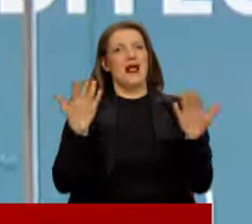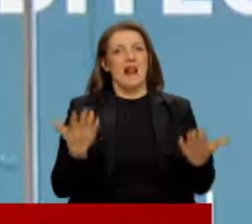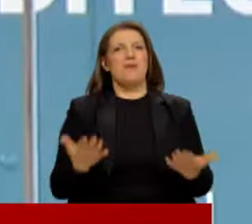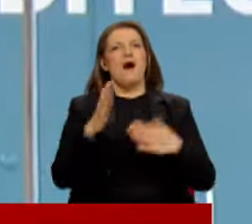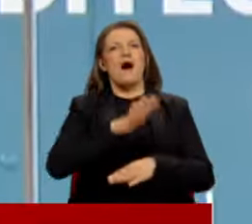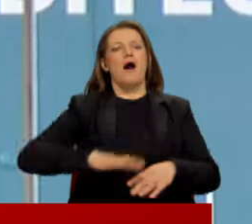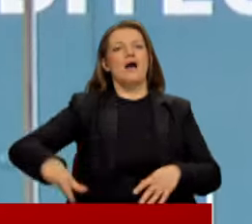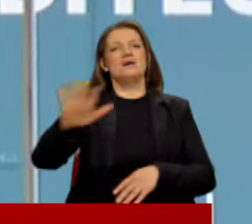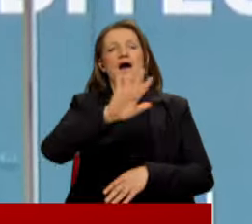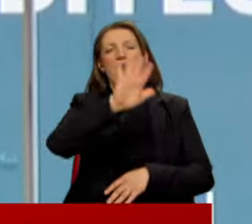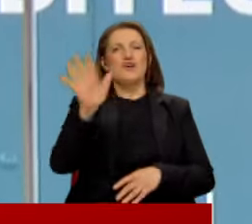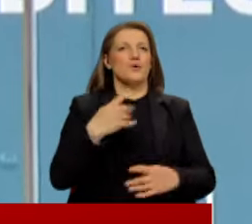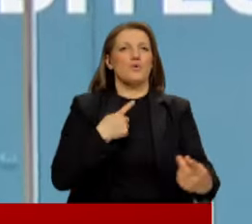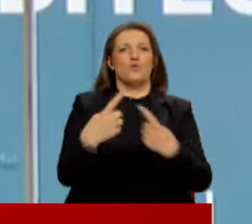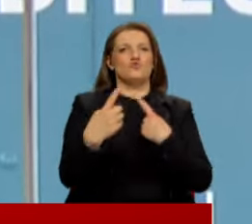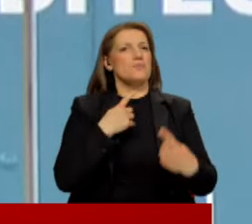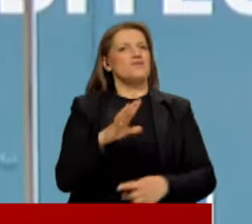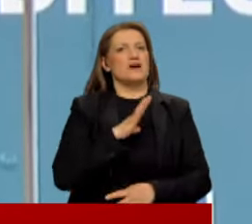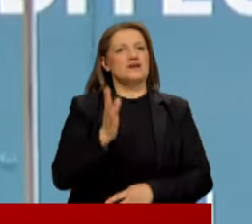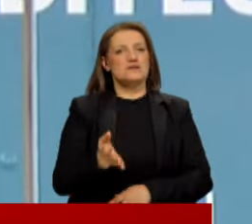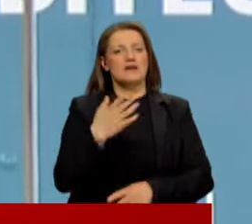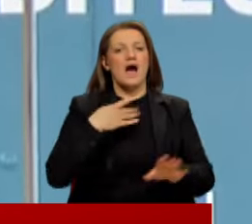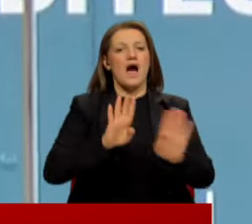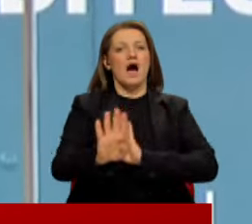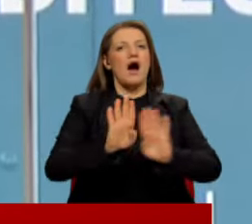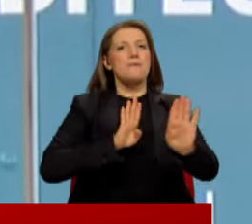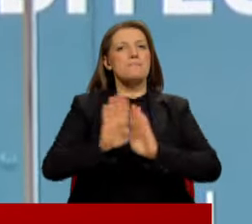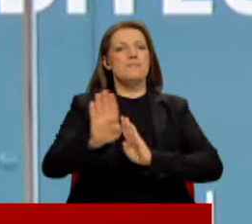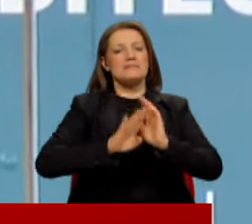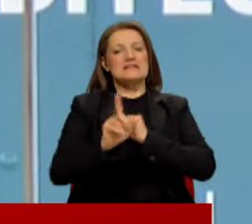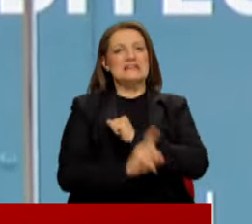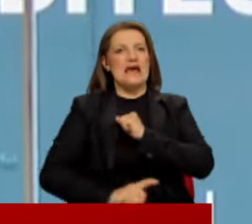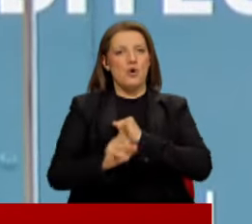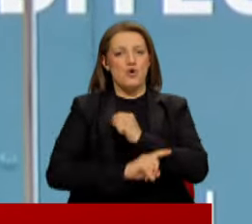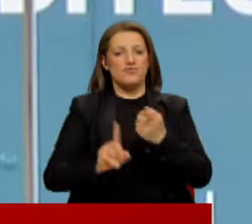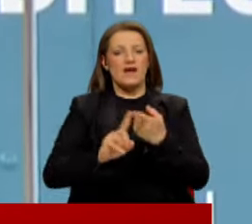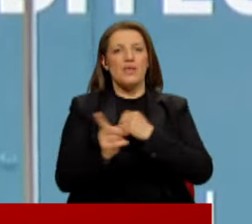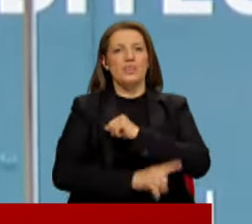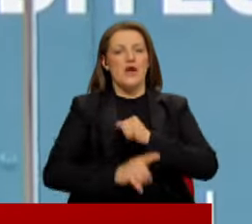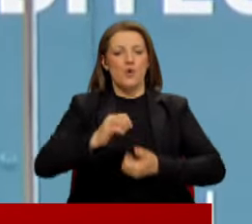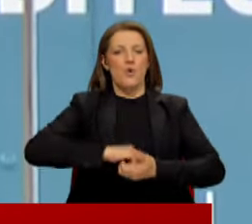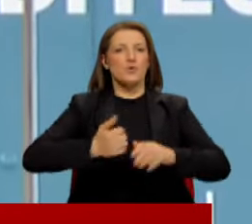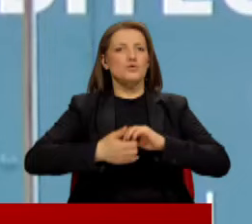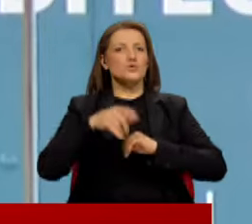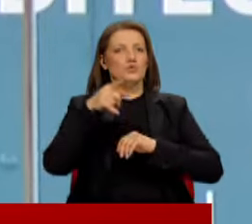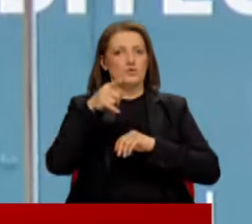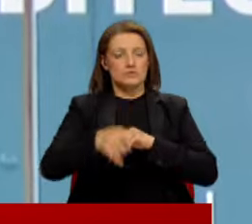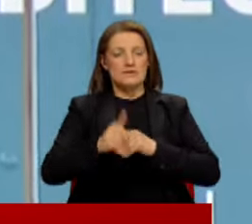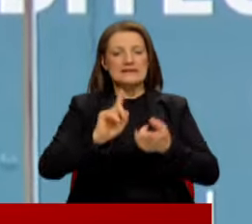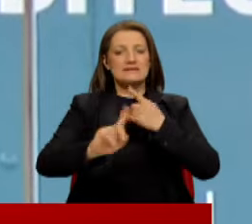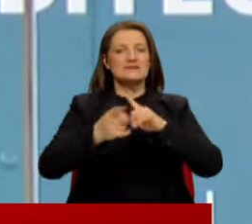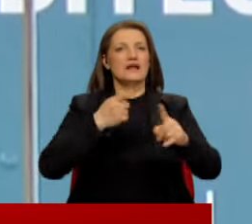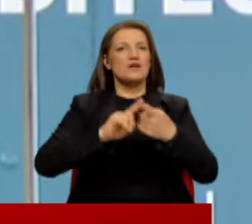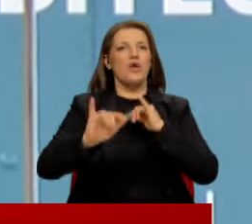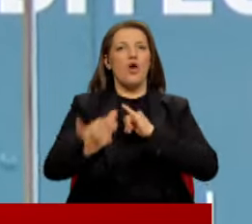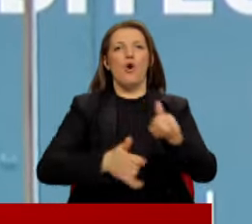Elbette herkesle her şeyi konuşmaya varız. Ancak kapımız teröristlere de, terör örgütünün güdümünde